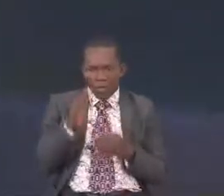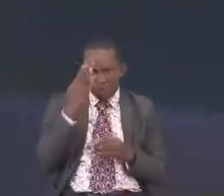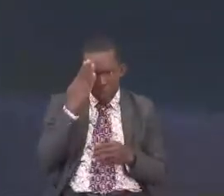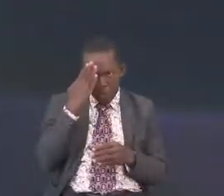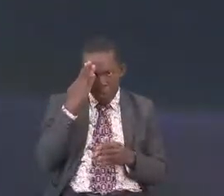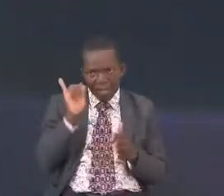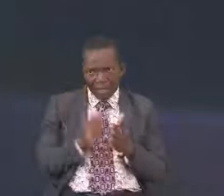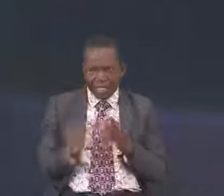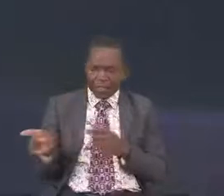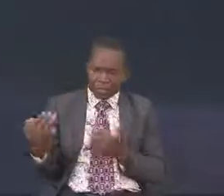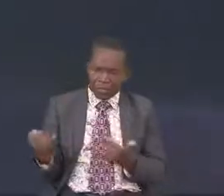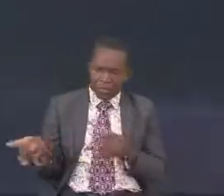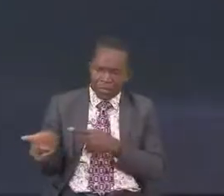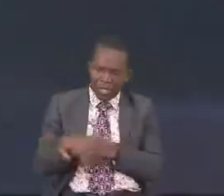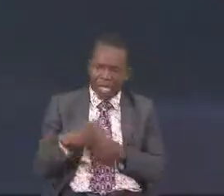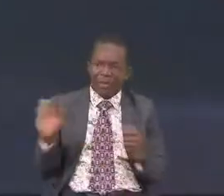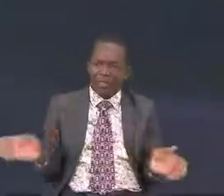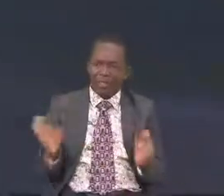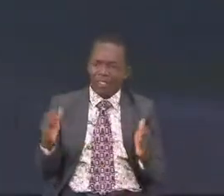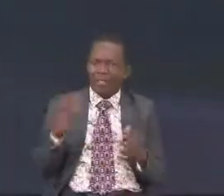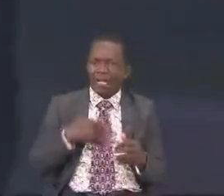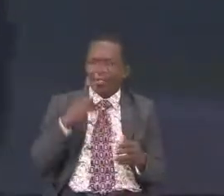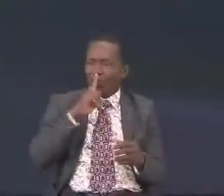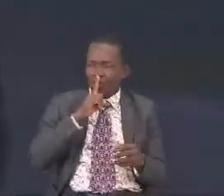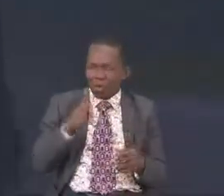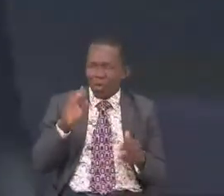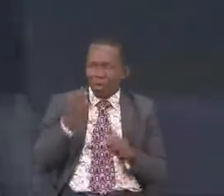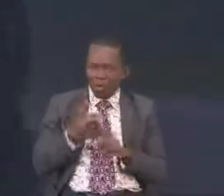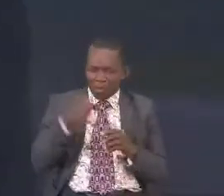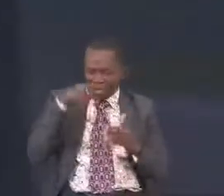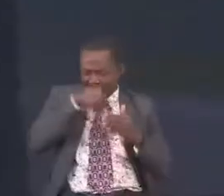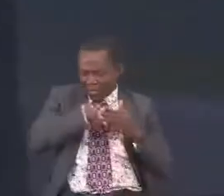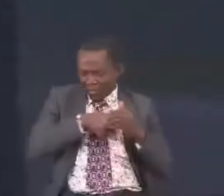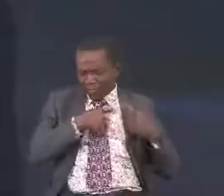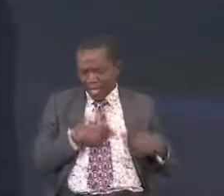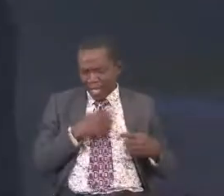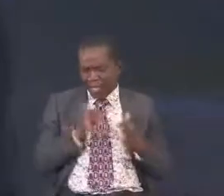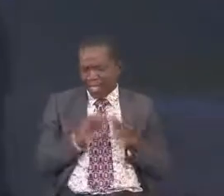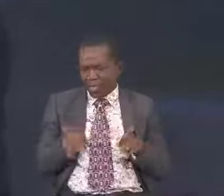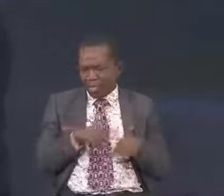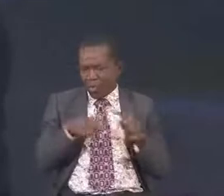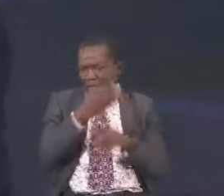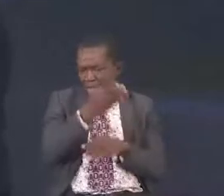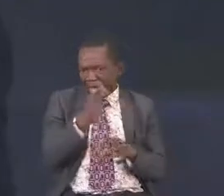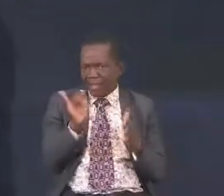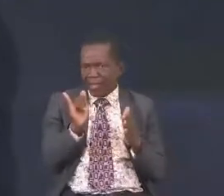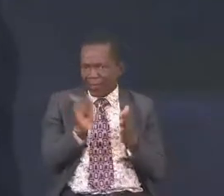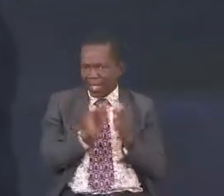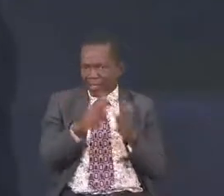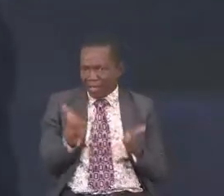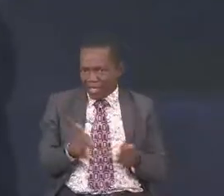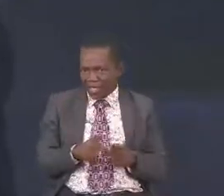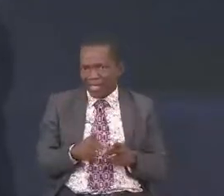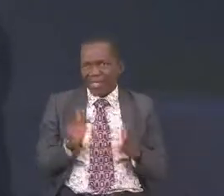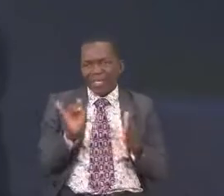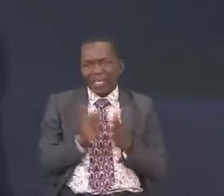la pleine conviction, tu es rassuré du plus profond de ton cœur, que comme tu vas dans ce lieu-là, tu